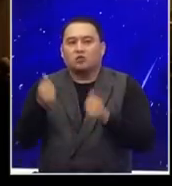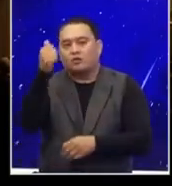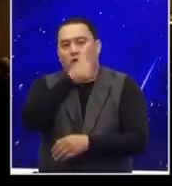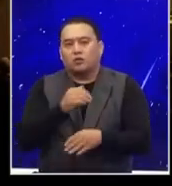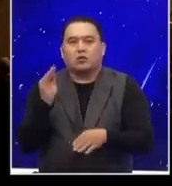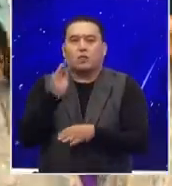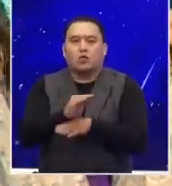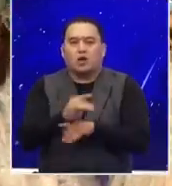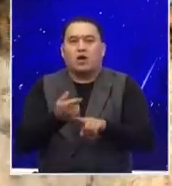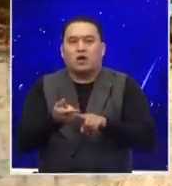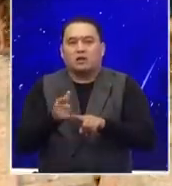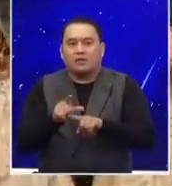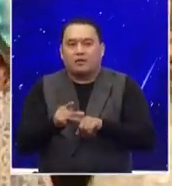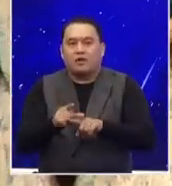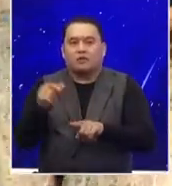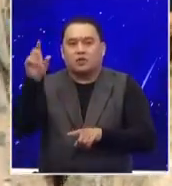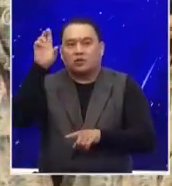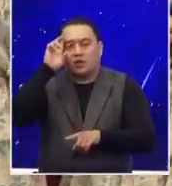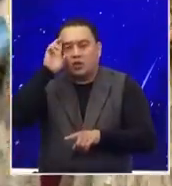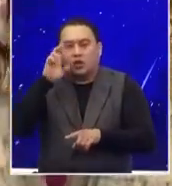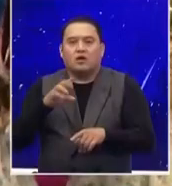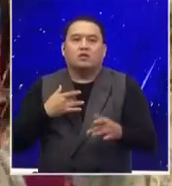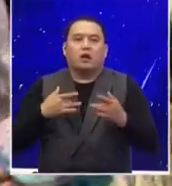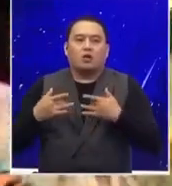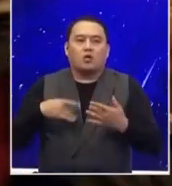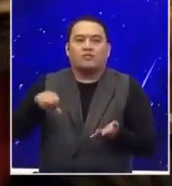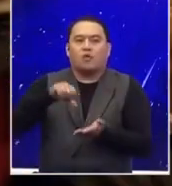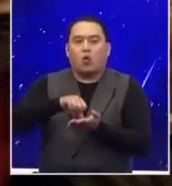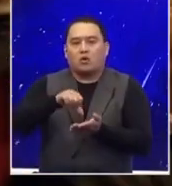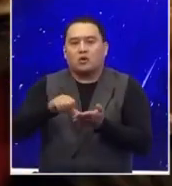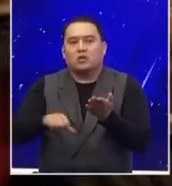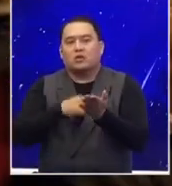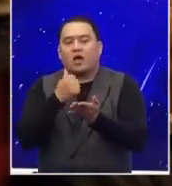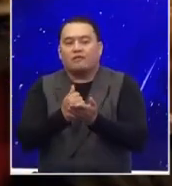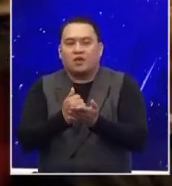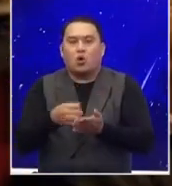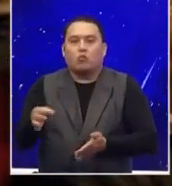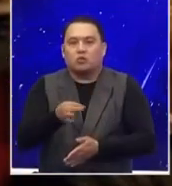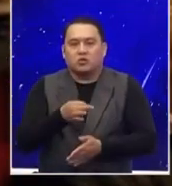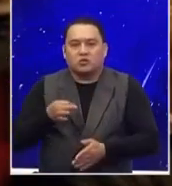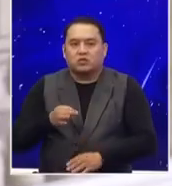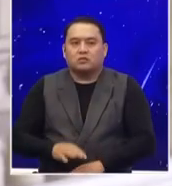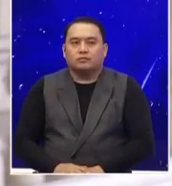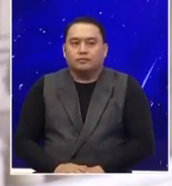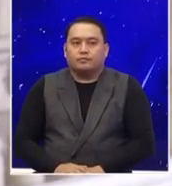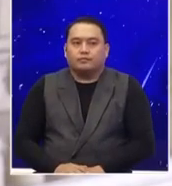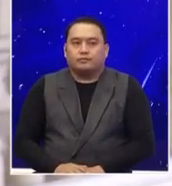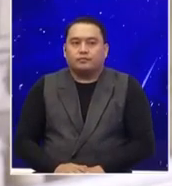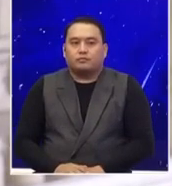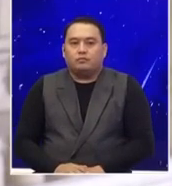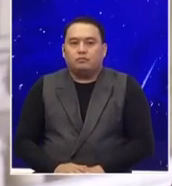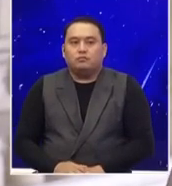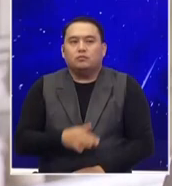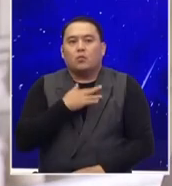свои ряды. С момента открытия более 40 талантливых актеров выступили на подмостках главного театра областного центра. Многие хотят